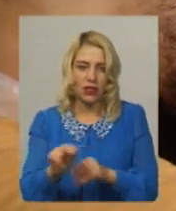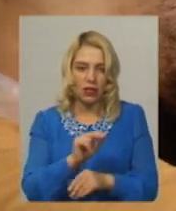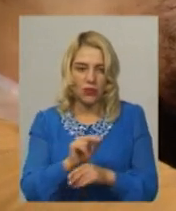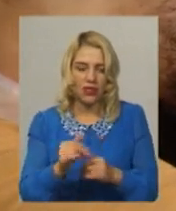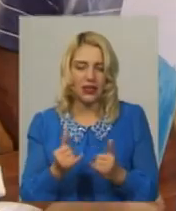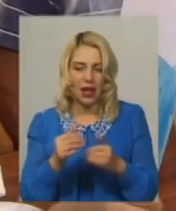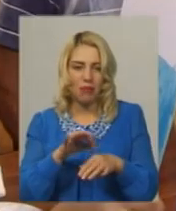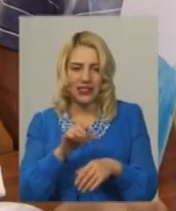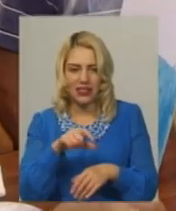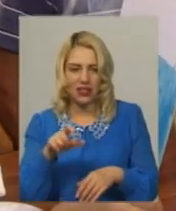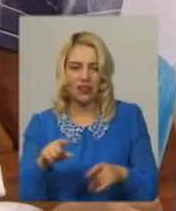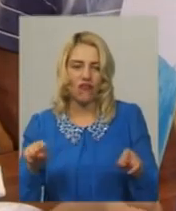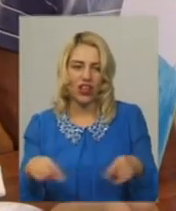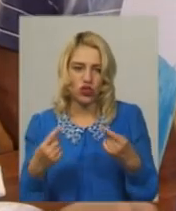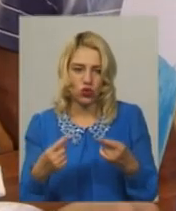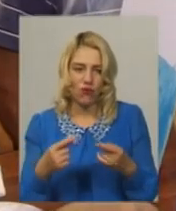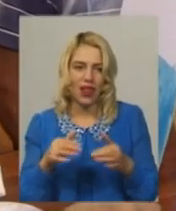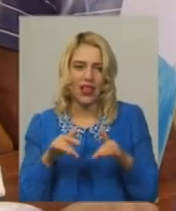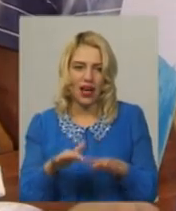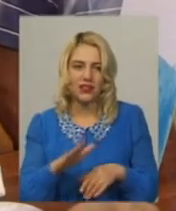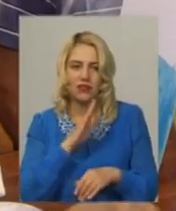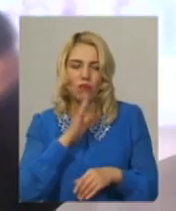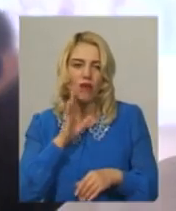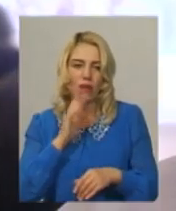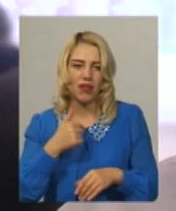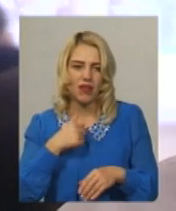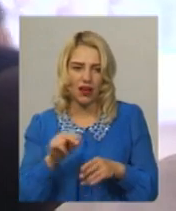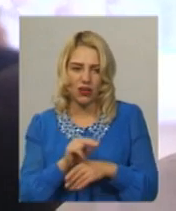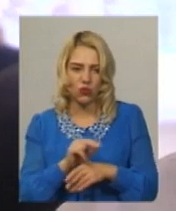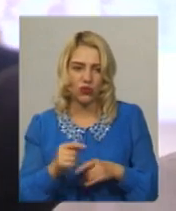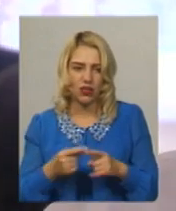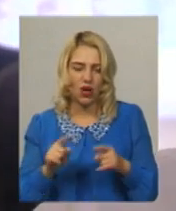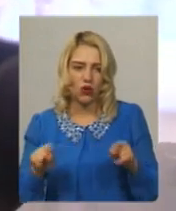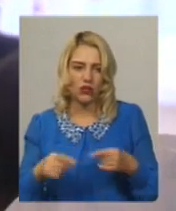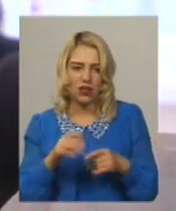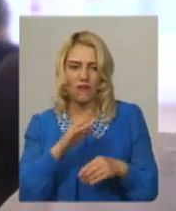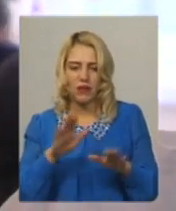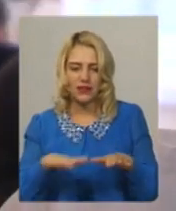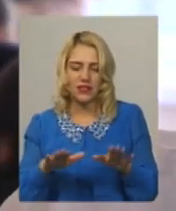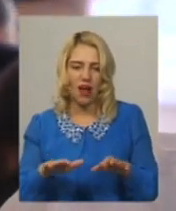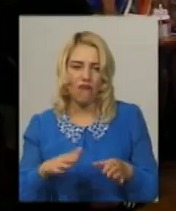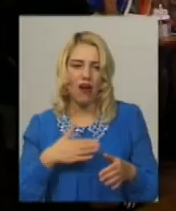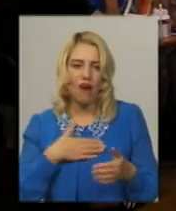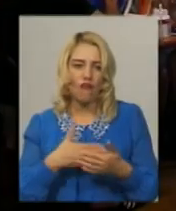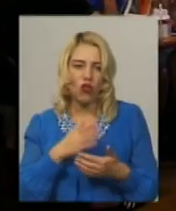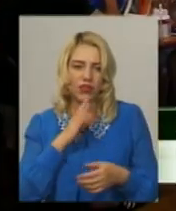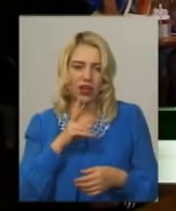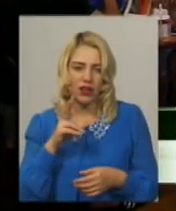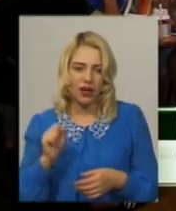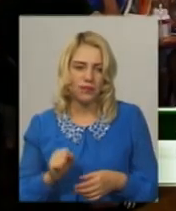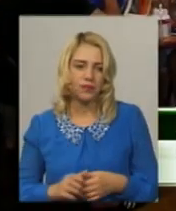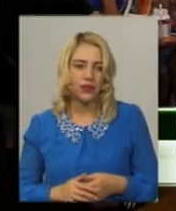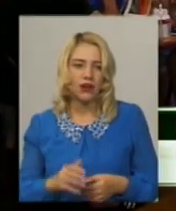реабілітації влаштували акцію «Мамо, я лікуюсь». Її організувала місцева волонтерка Мирослава Слободянюк. Ми розуміємо,